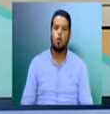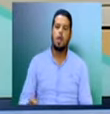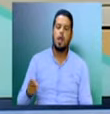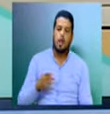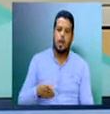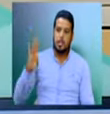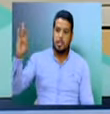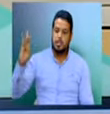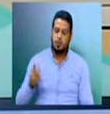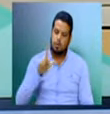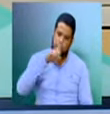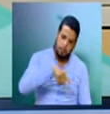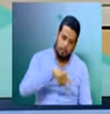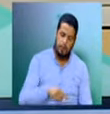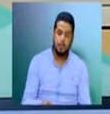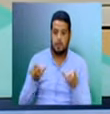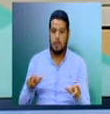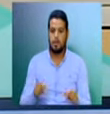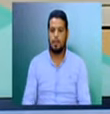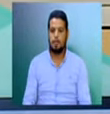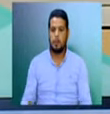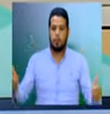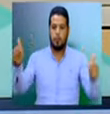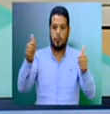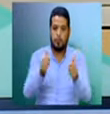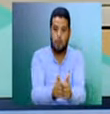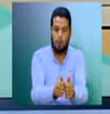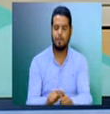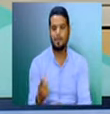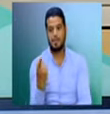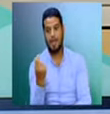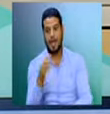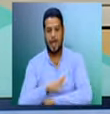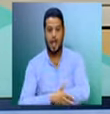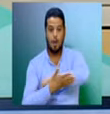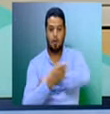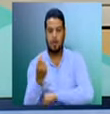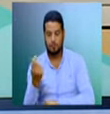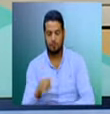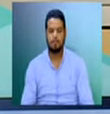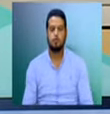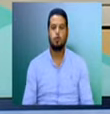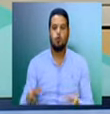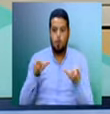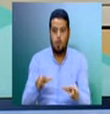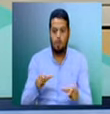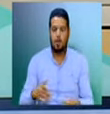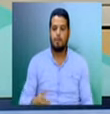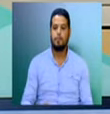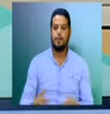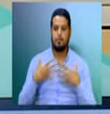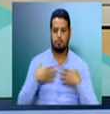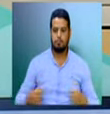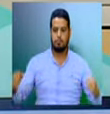المرافقة، مرافقة من الناحية المادية، ومرافقة من الناحية الصحية، ومرافقة من